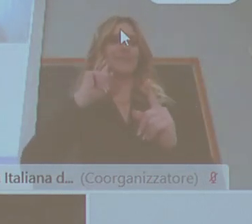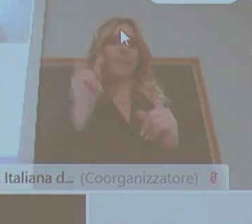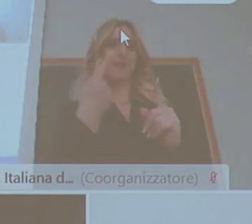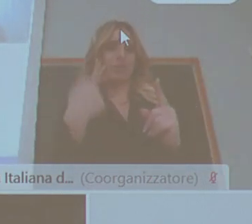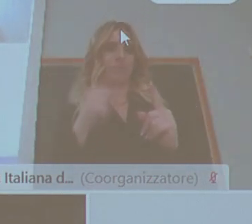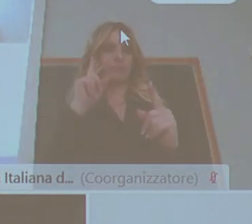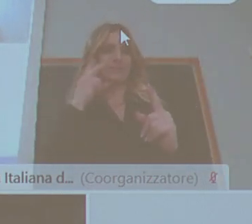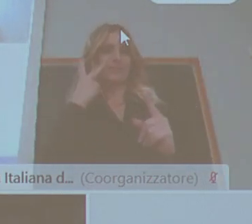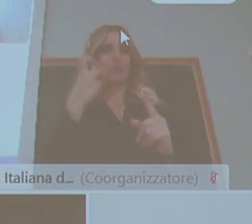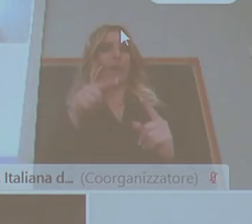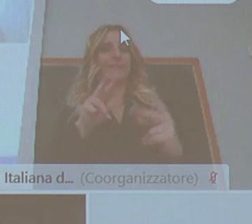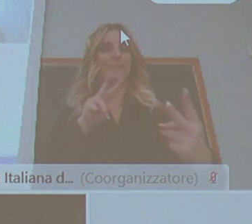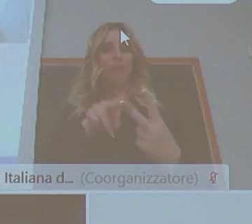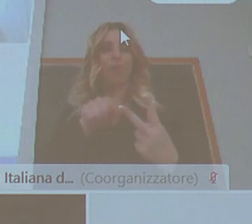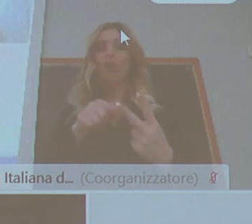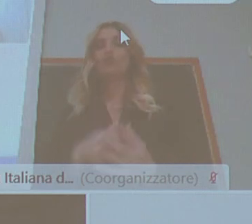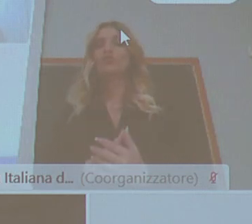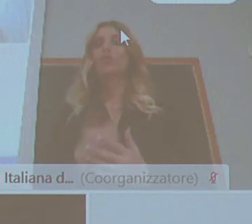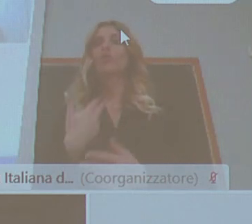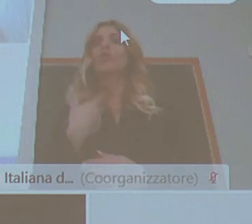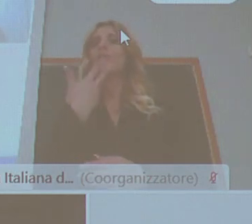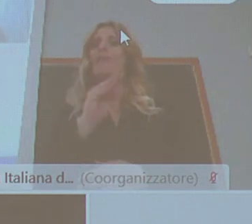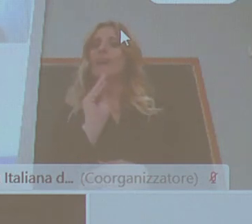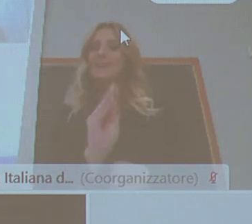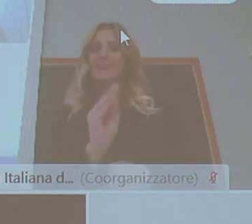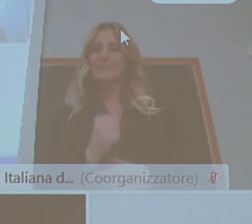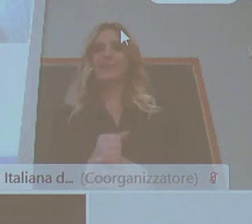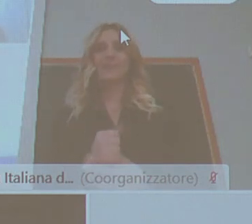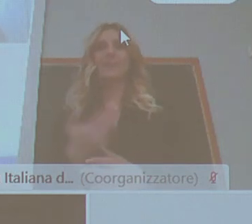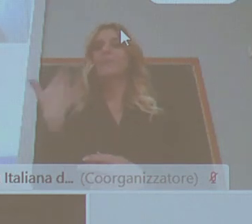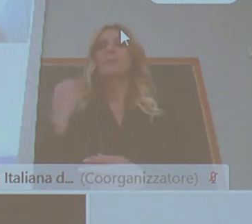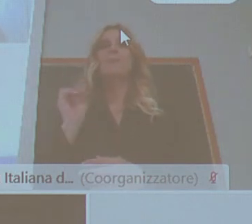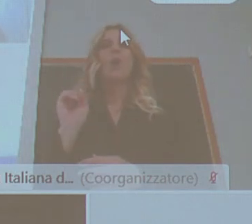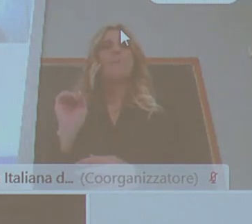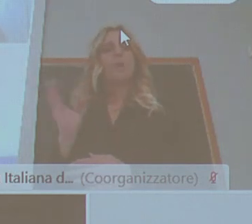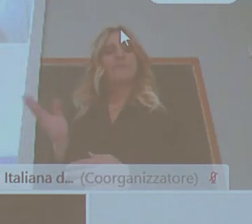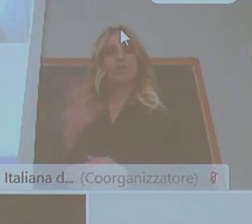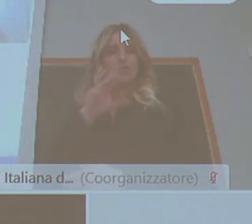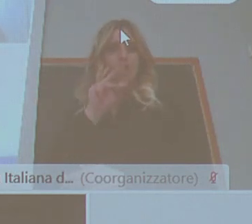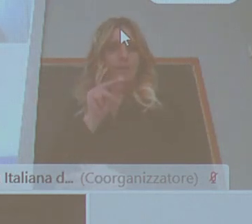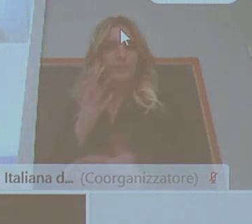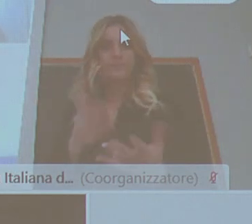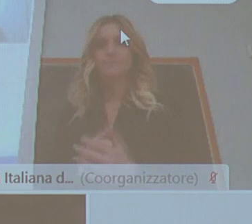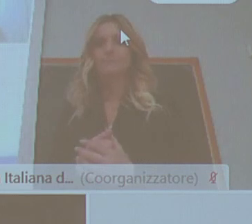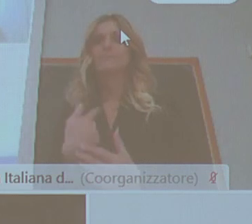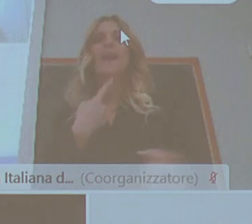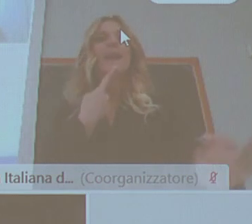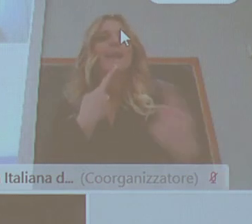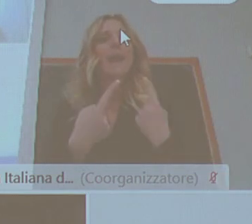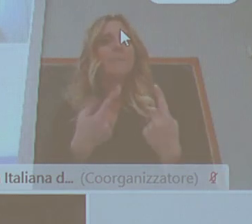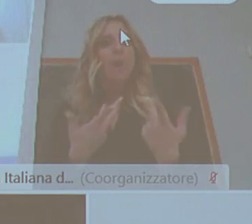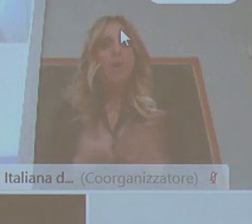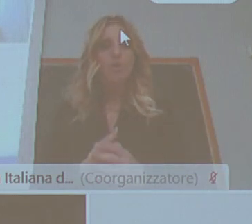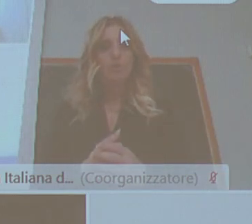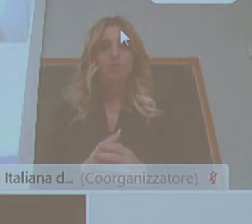questa nostra tavola rotonda, le volevo chiedere, in relazione a quello che ci diceva il professor Della Porta, il rapporto